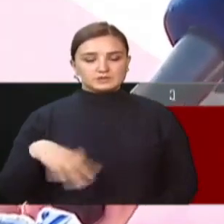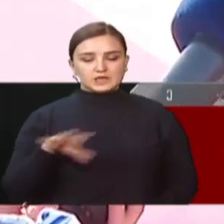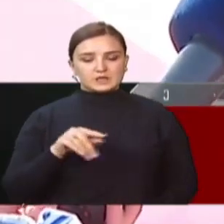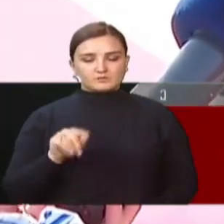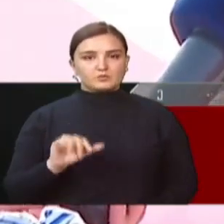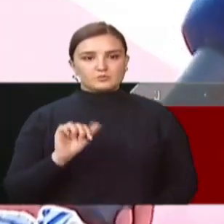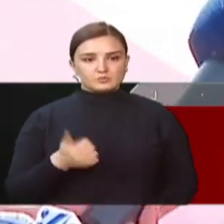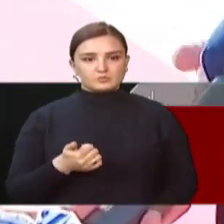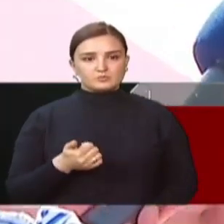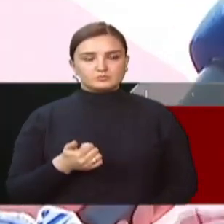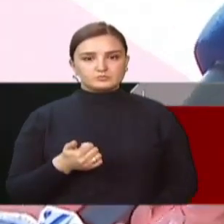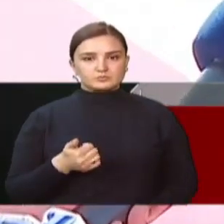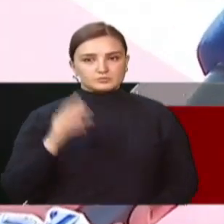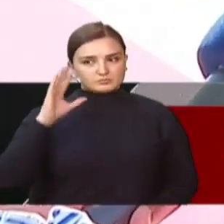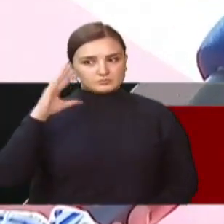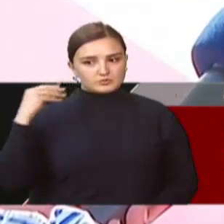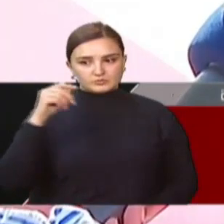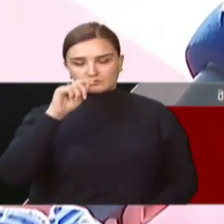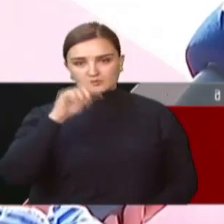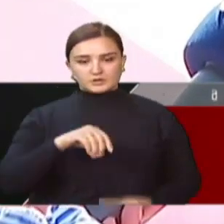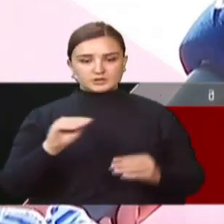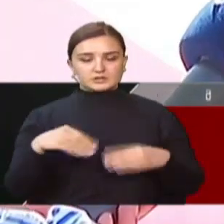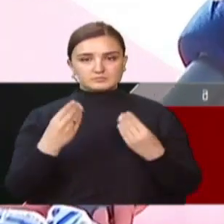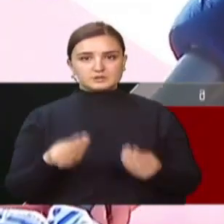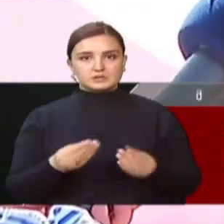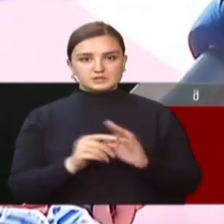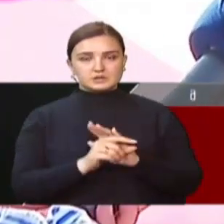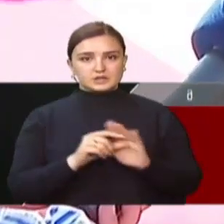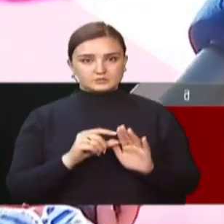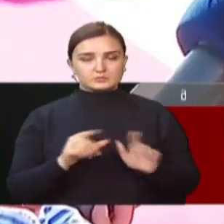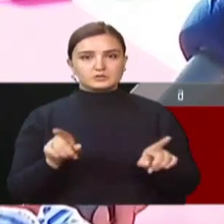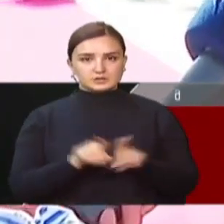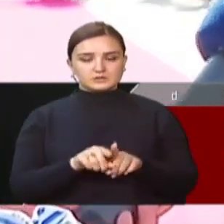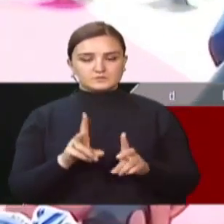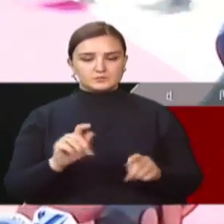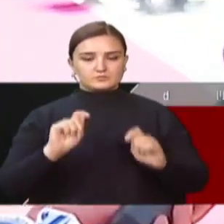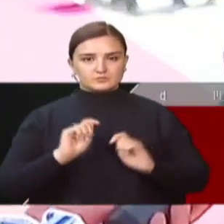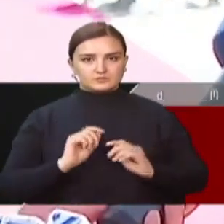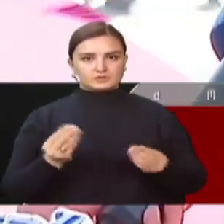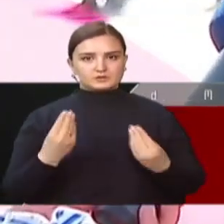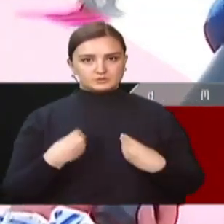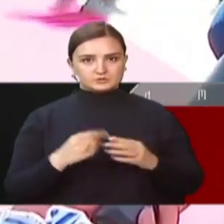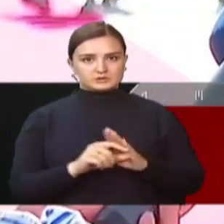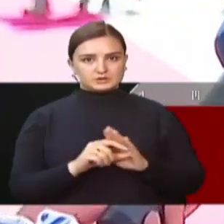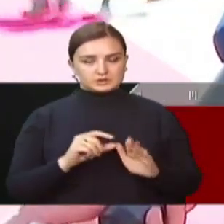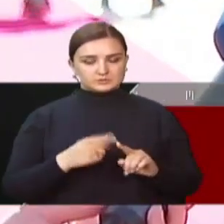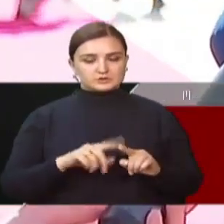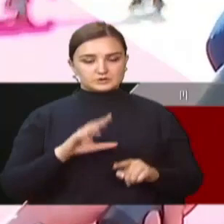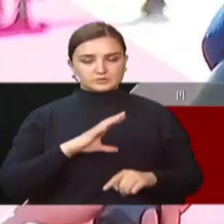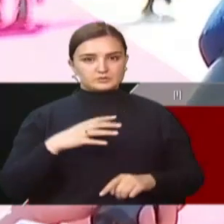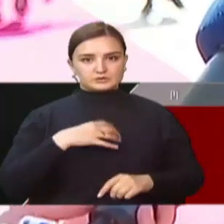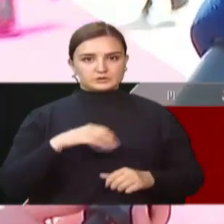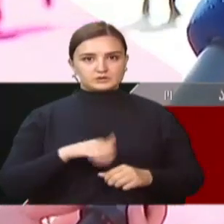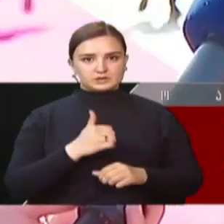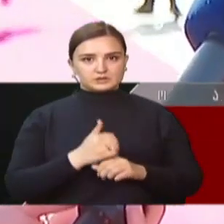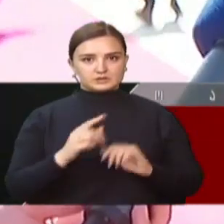როგორც მოლდოვას და უკრაინას მისცეს სტატუსი, ასევე მოგვანიჭონ ჩვენ სტატუსი. აი ეს იყო ძირითადად საკითხები